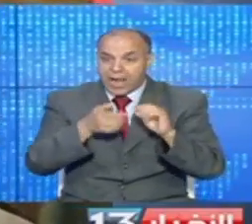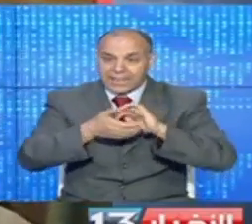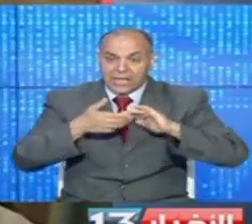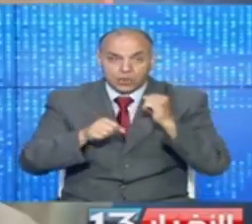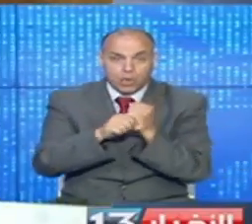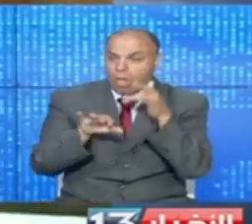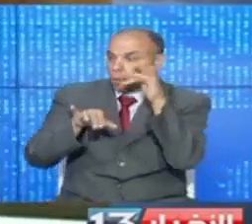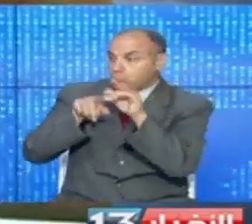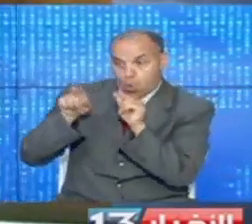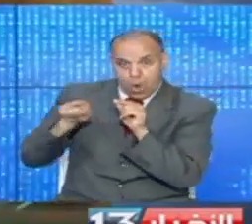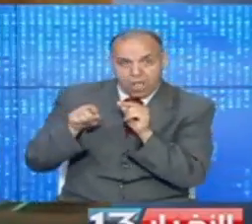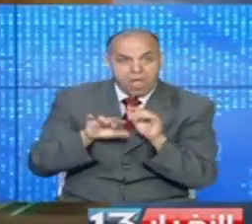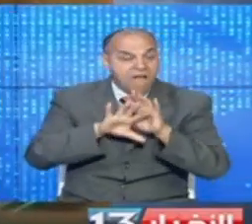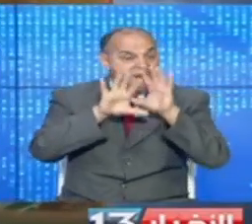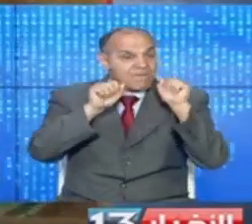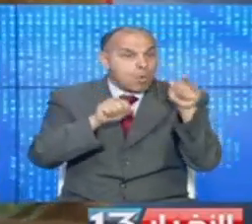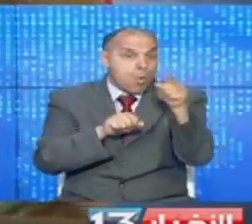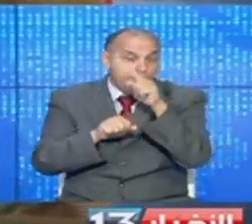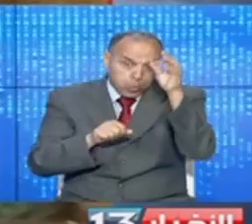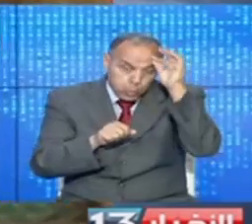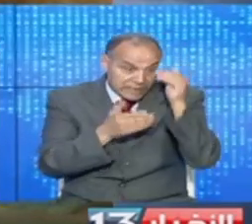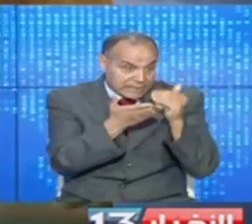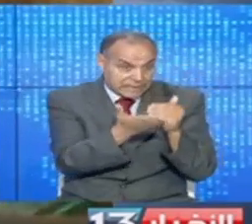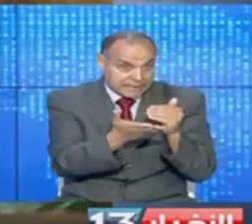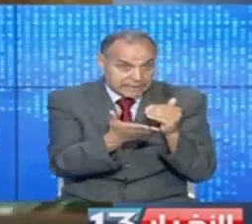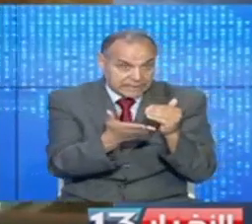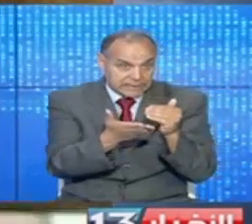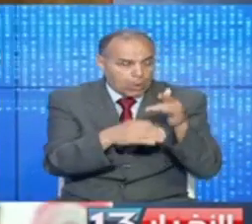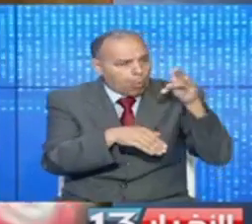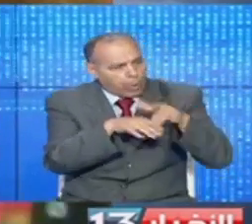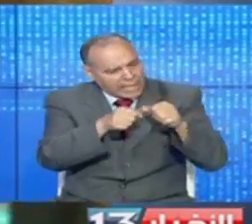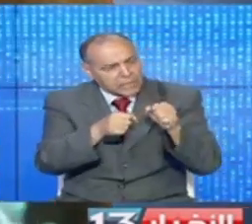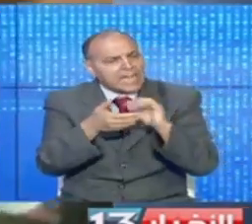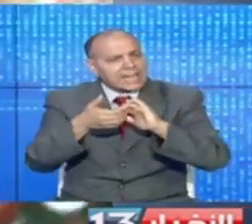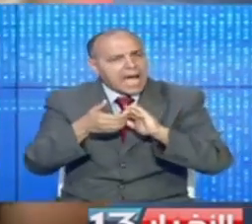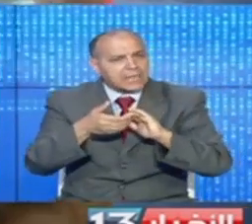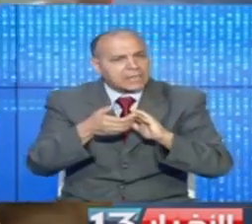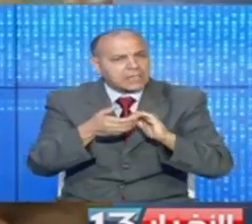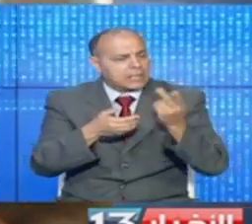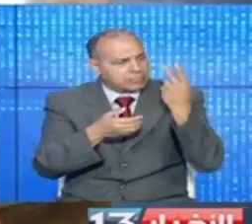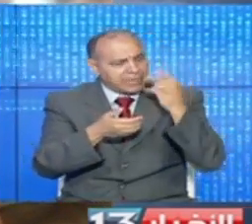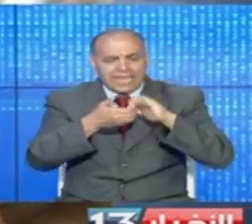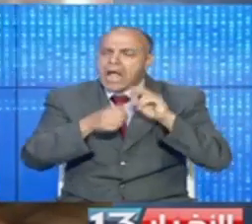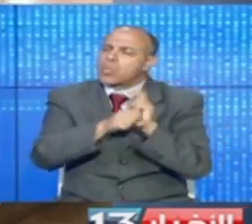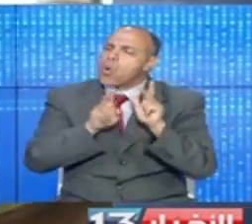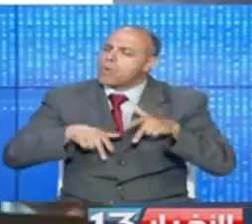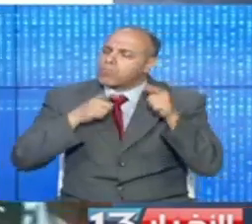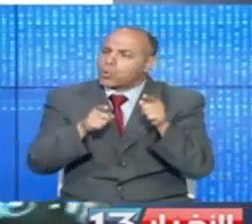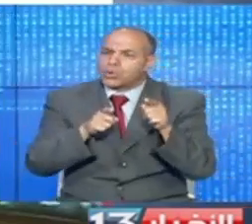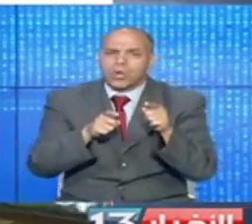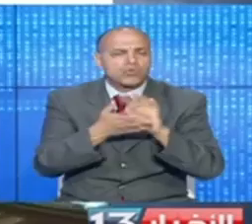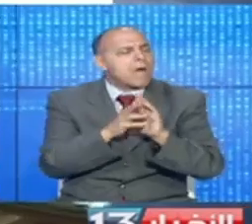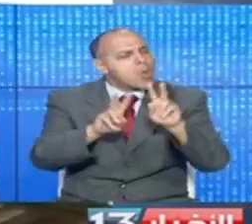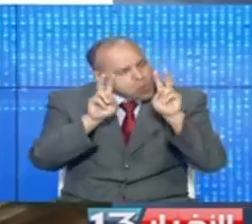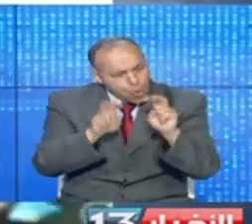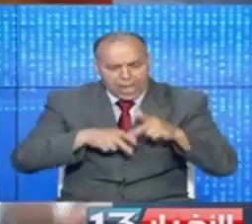العام التونسي للشغل، يحبوا كل رصيد وطني موجود إلا وضربه، هم اللي مش تضربوا ومش يبقى الاتحاد ومش تبقى مكونات